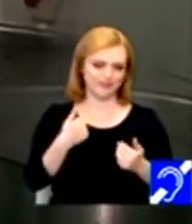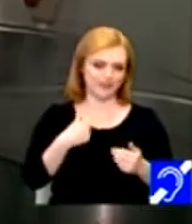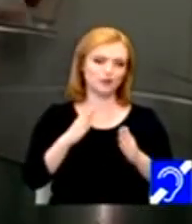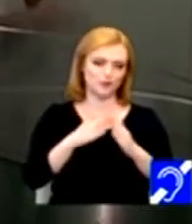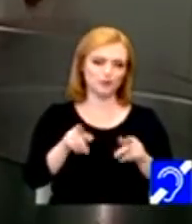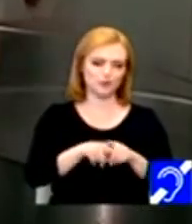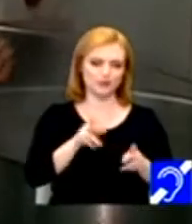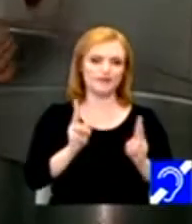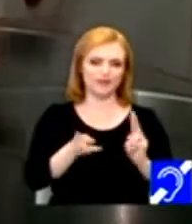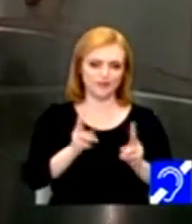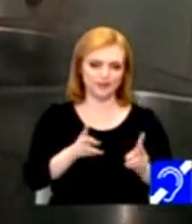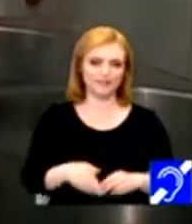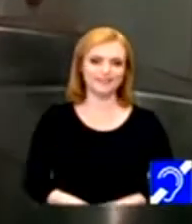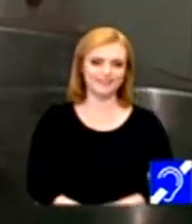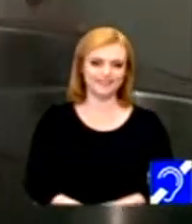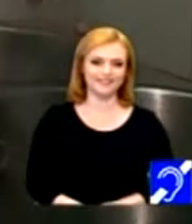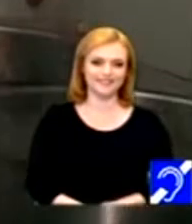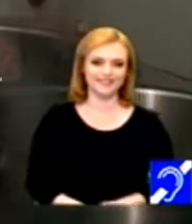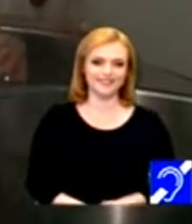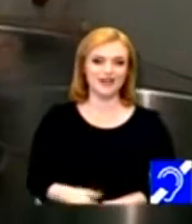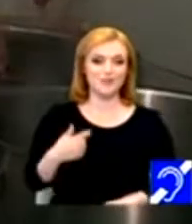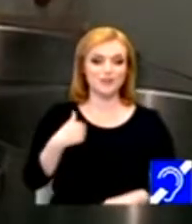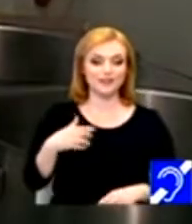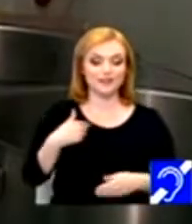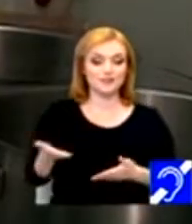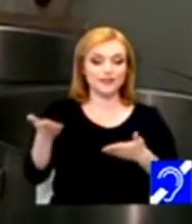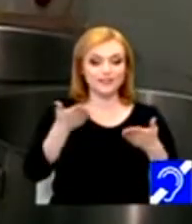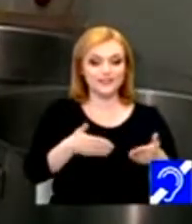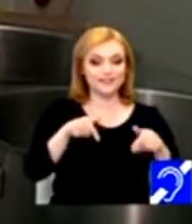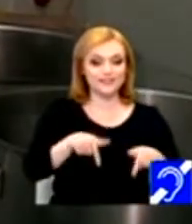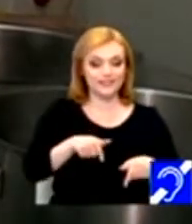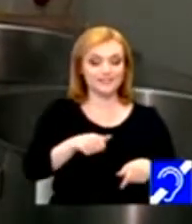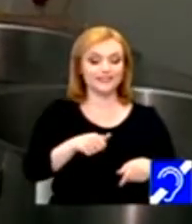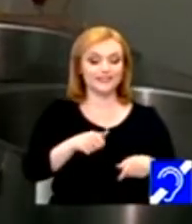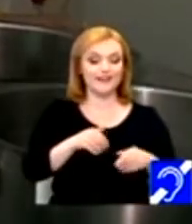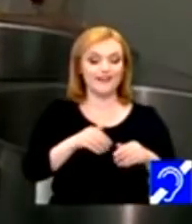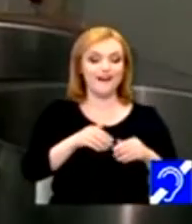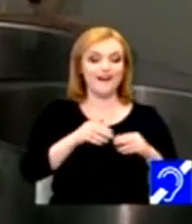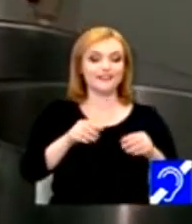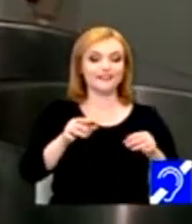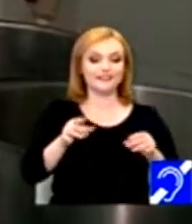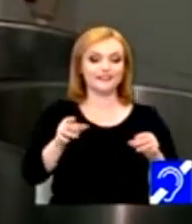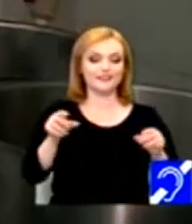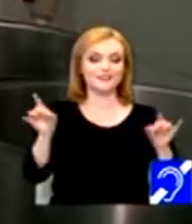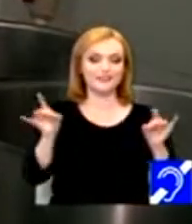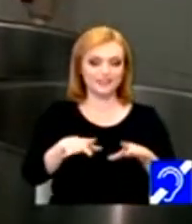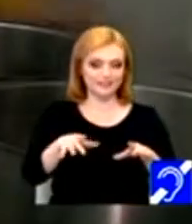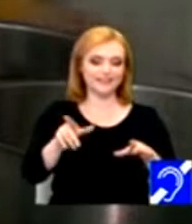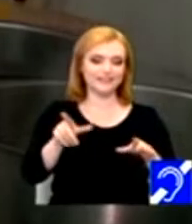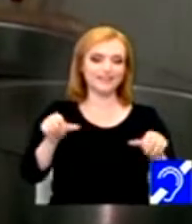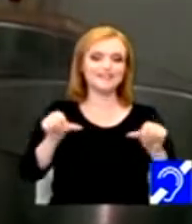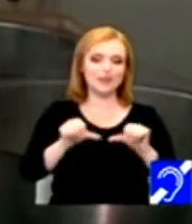deoarece noi tot învățăm la alimentația publică majoritatea și suntem nevoiți. Dar deja ne învățăm și a găti și